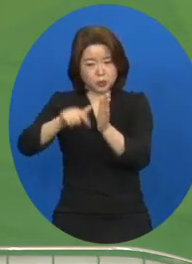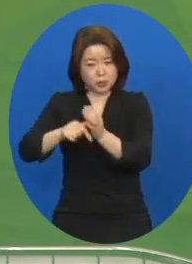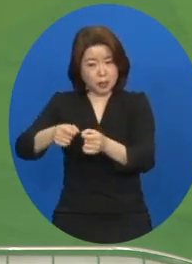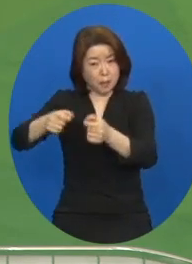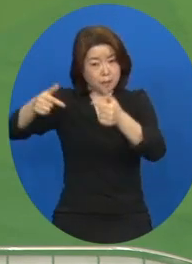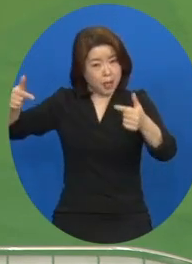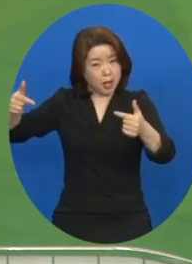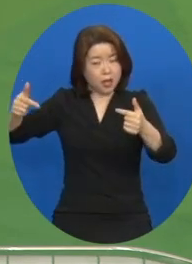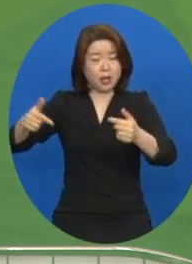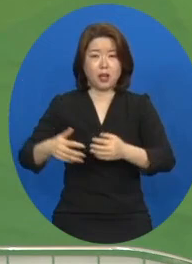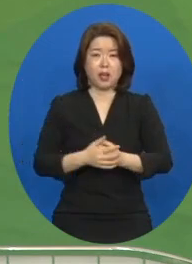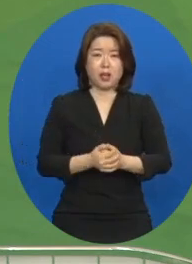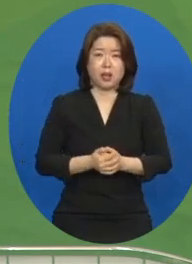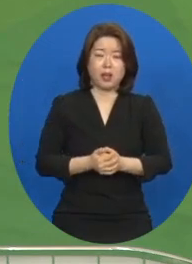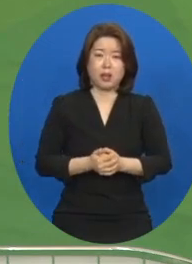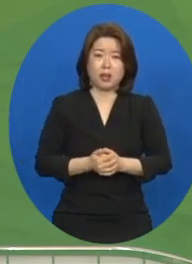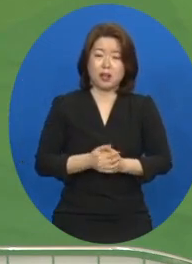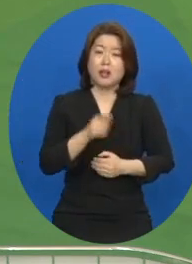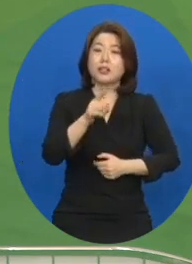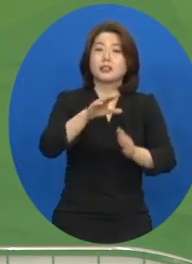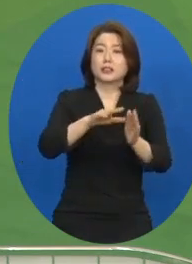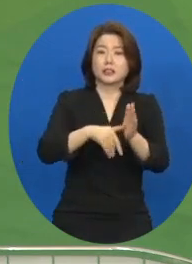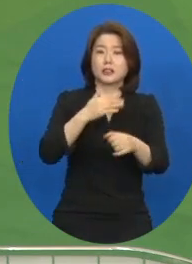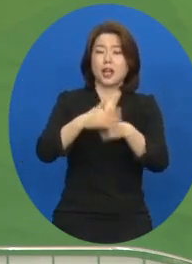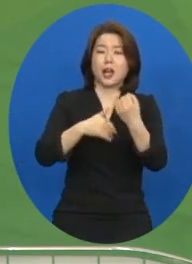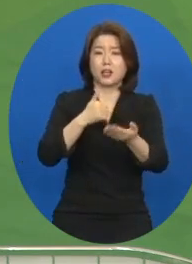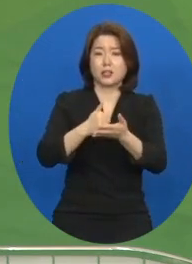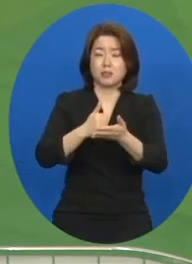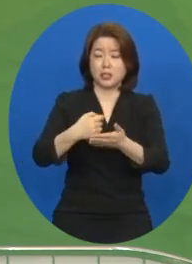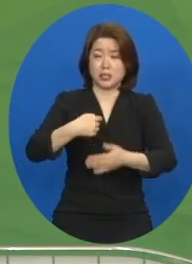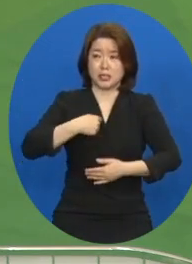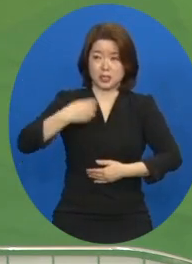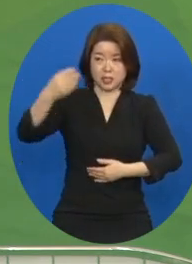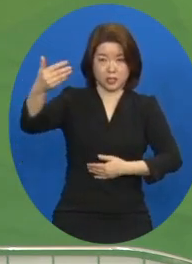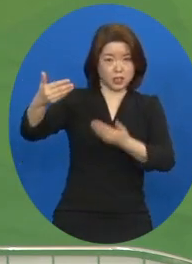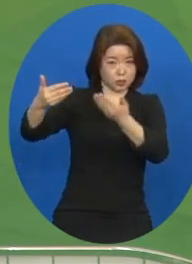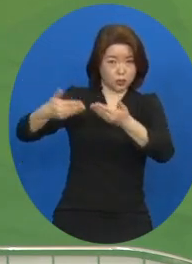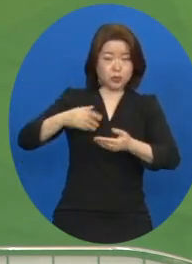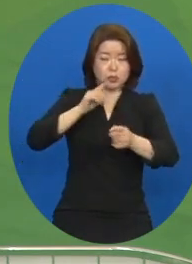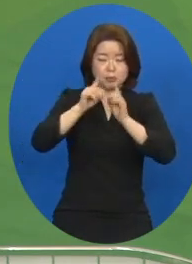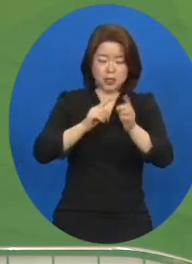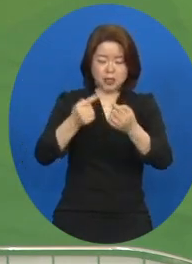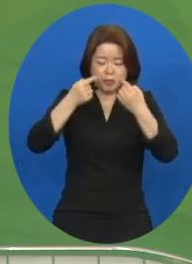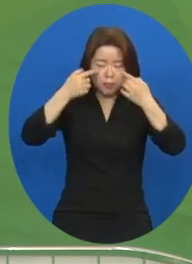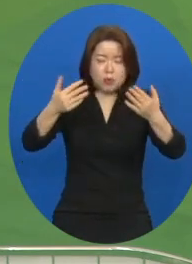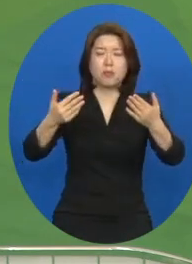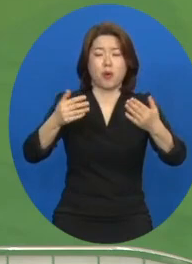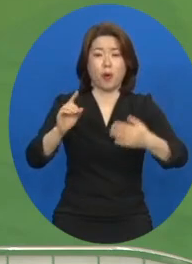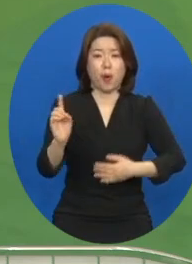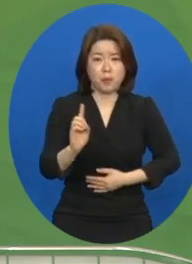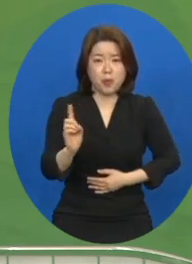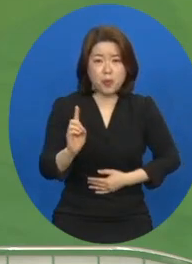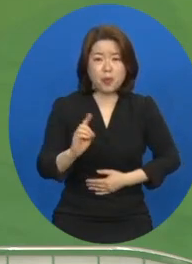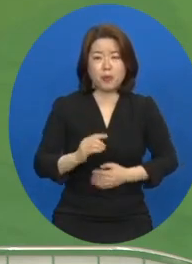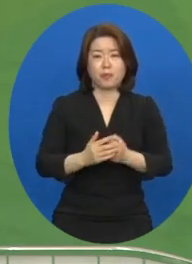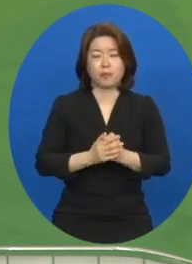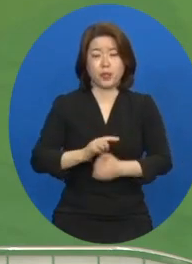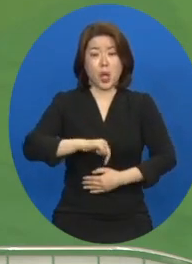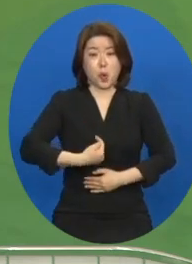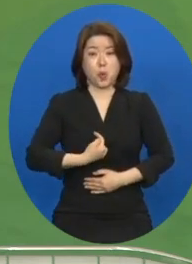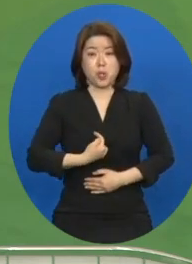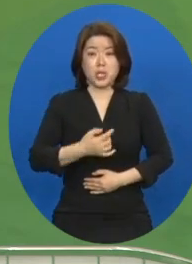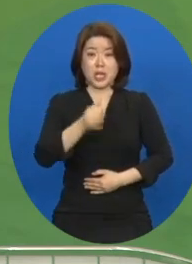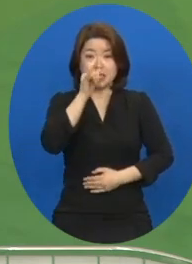갖는 것입니까? 그때 하나님께서 제게 주신 말씀이 너무나도 분명했어요. 혼자 있을